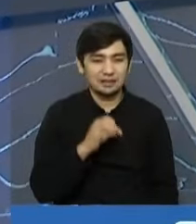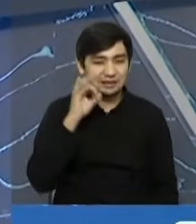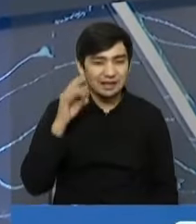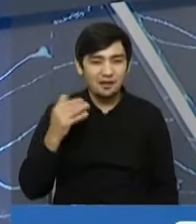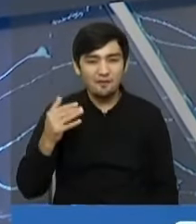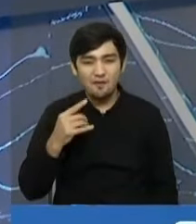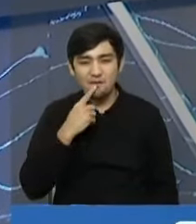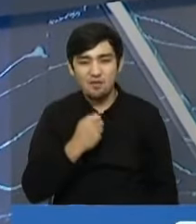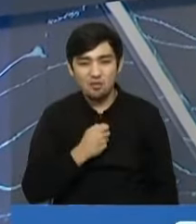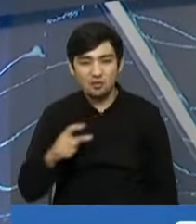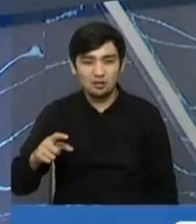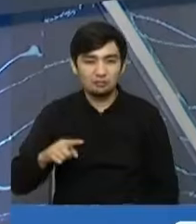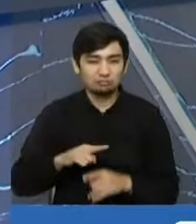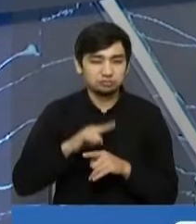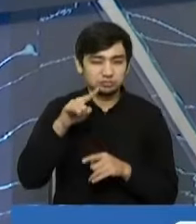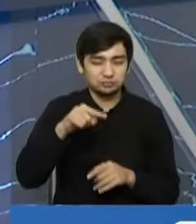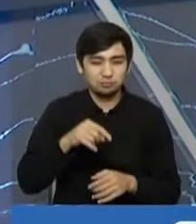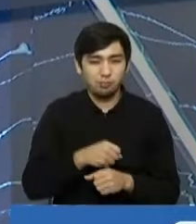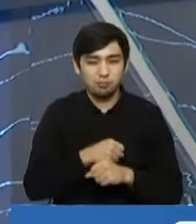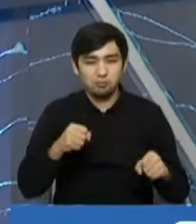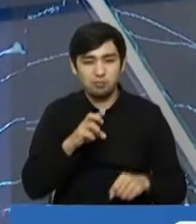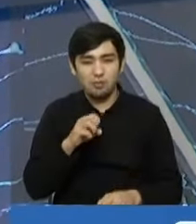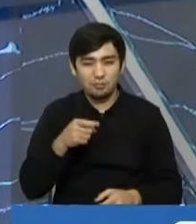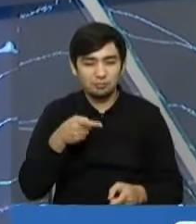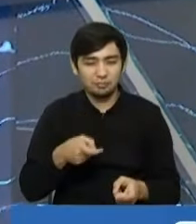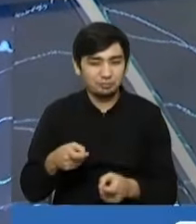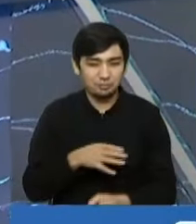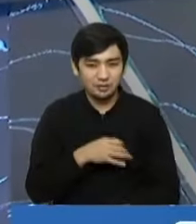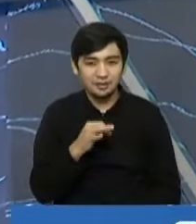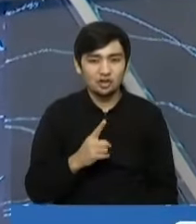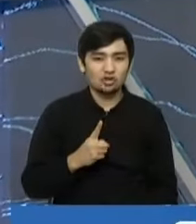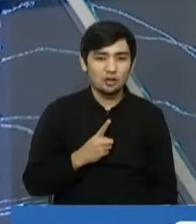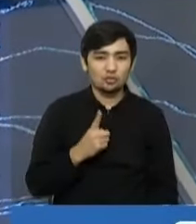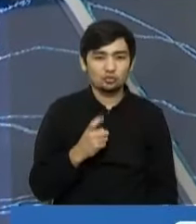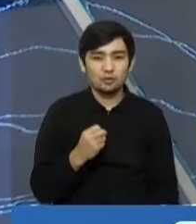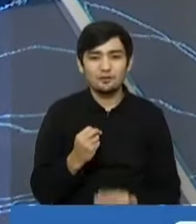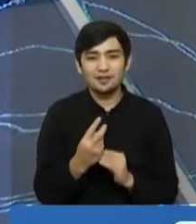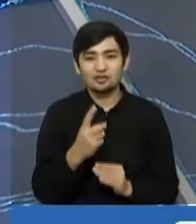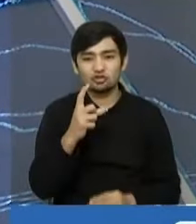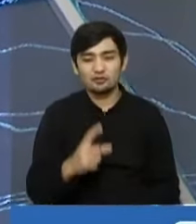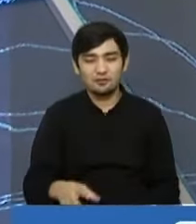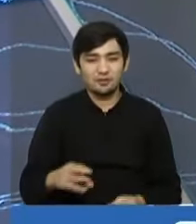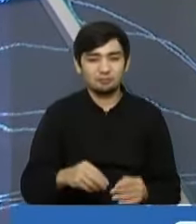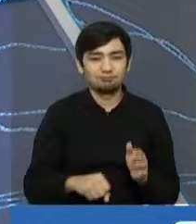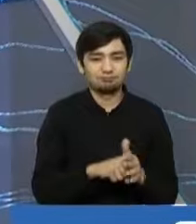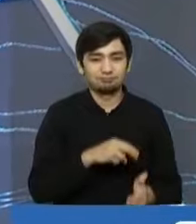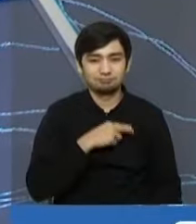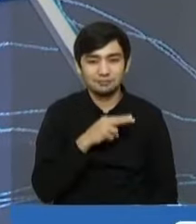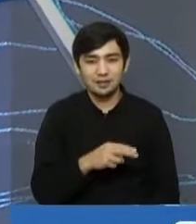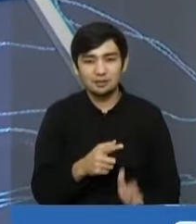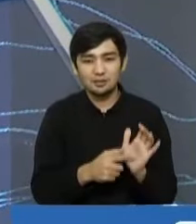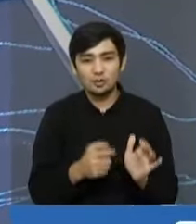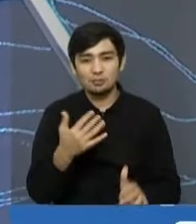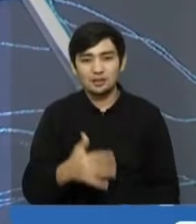әскері әуеден оқ жаудырған. Жергілікті биліктің мәліметінше азық түлік күтіп тұрған 112 адам қаза тауып, 750